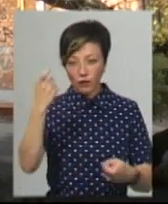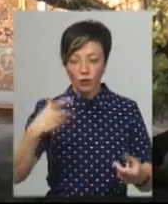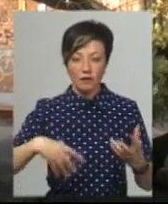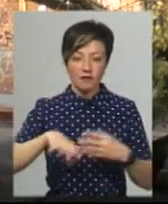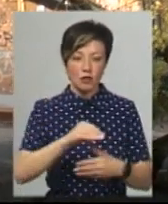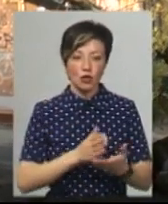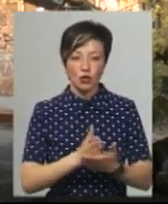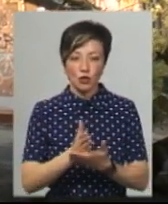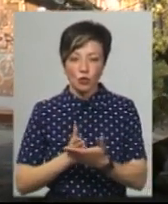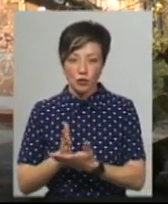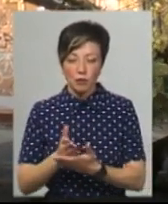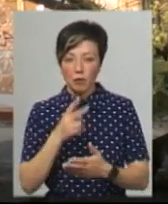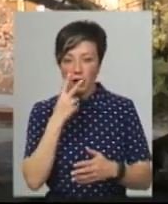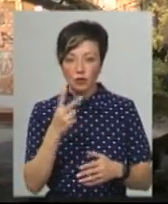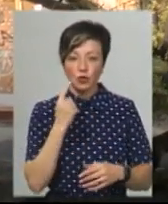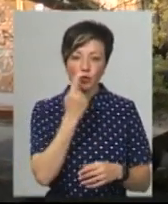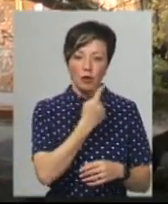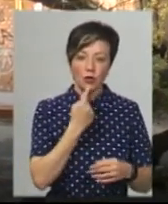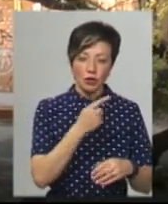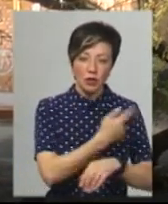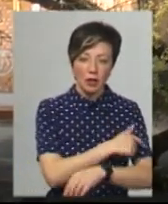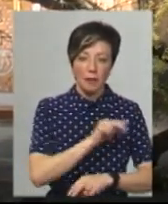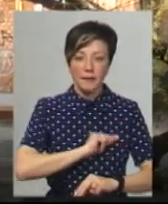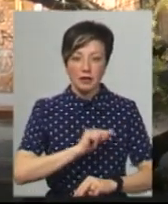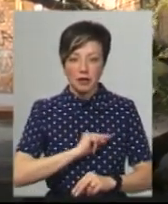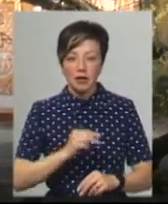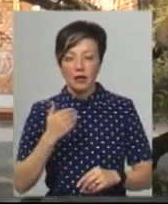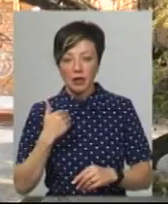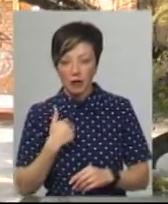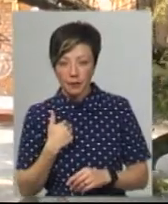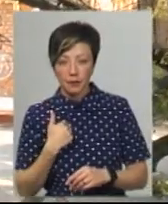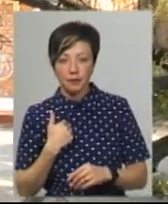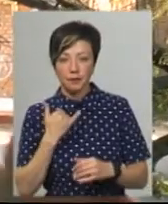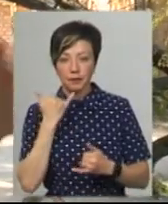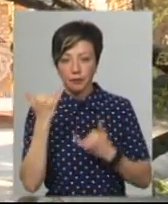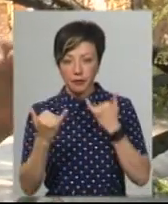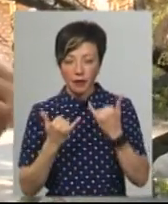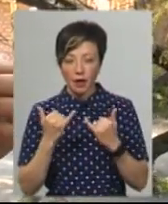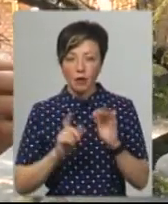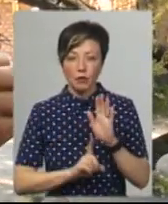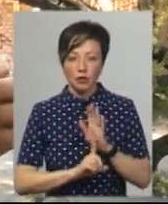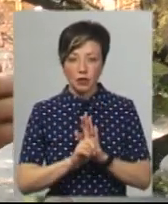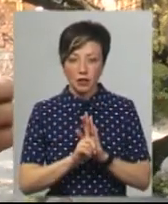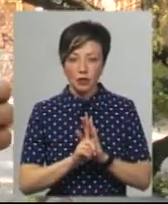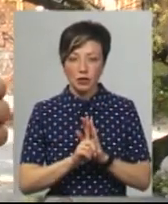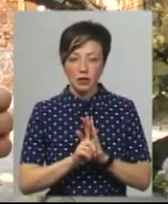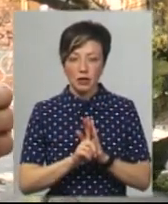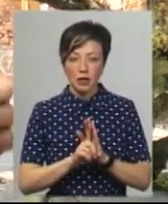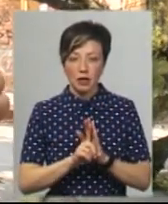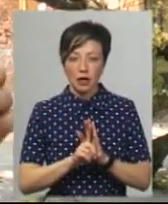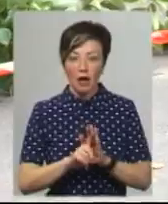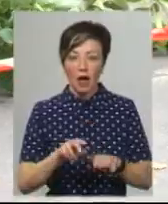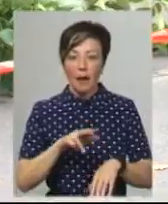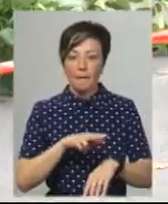всі служби, справа, ви бачите, стоматологічна клініка, співробітники цієї клініки і я, починаючи з МЧС, пройшла